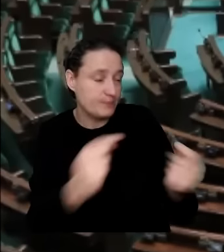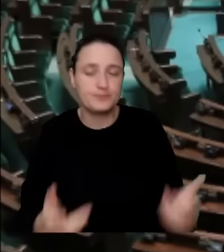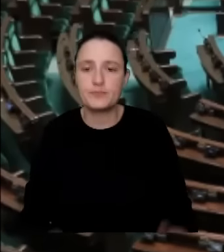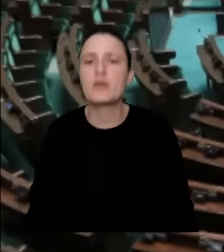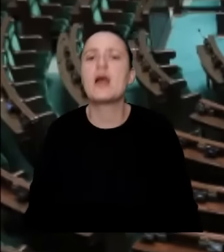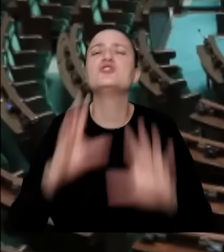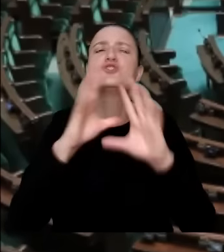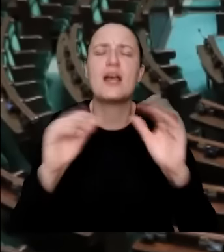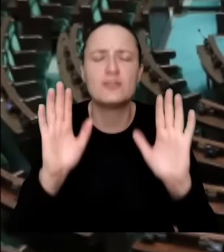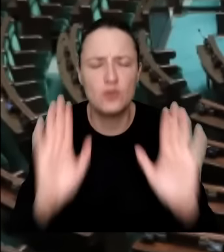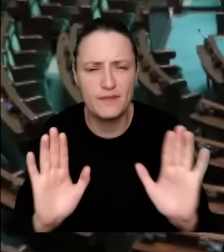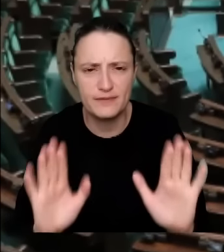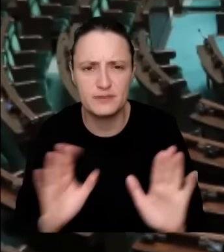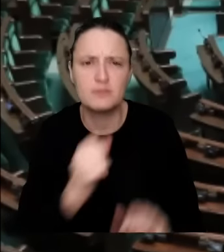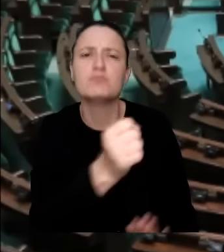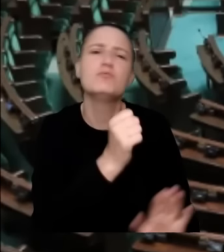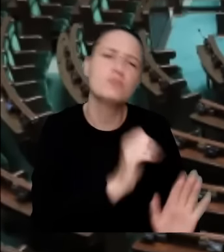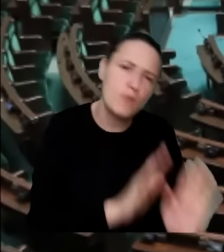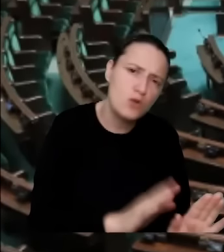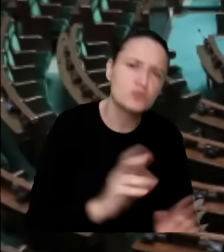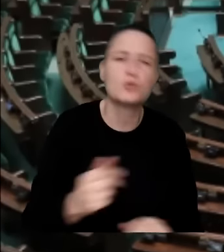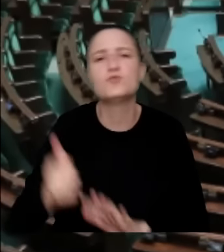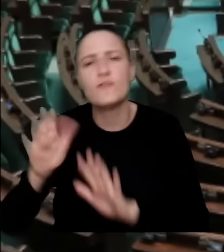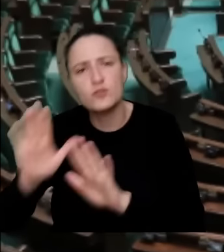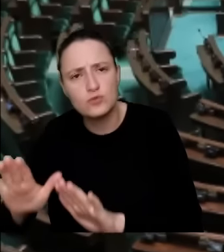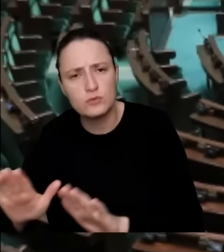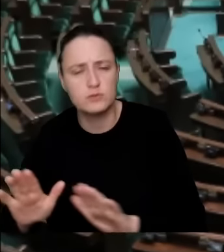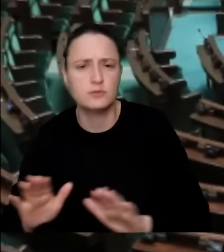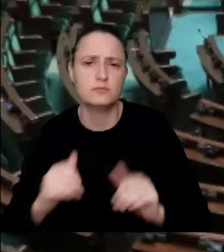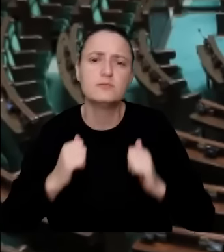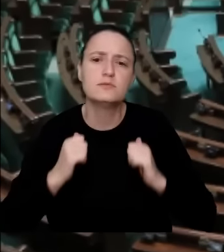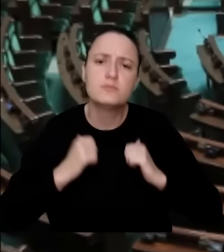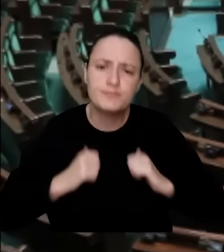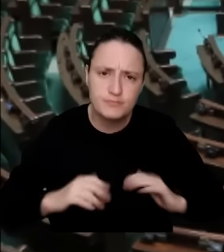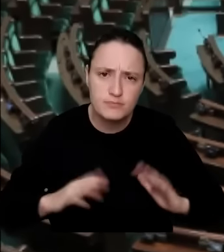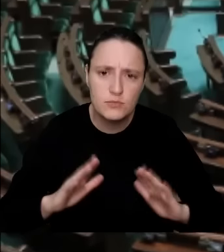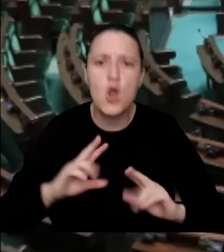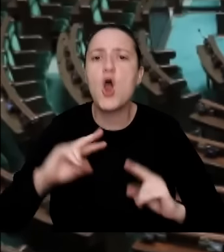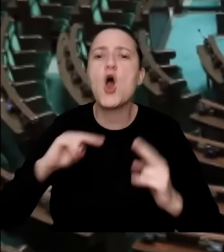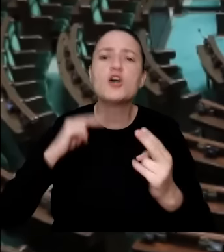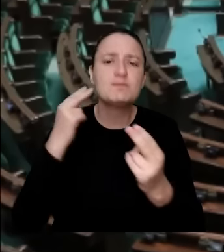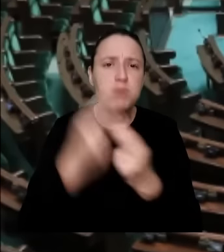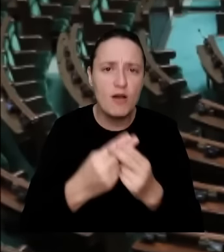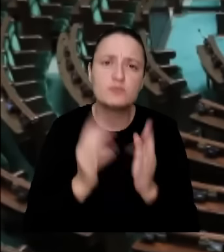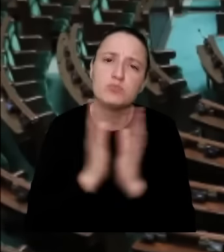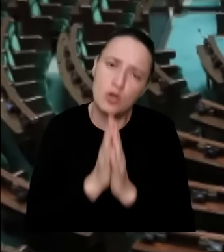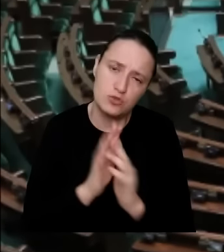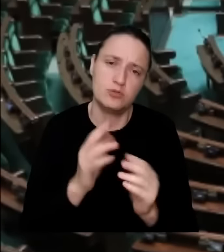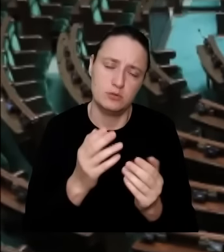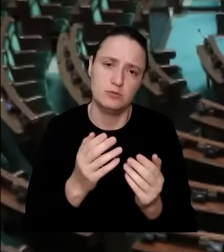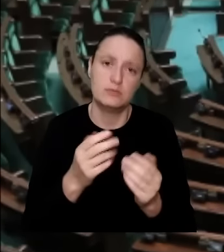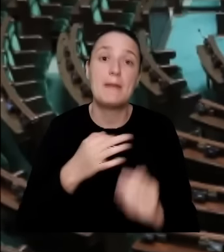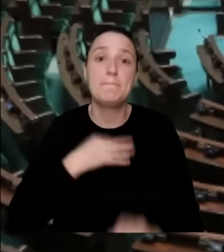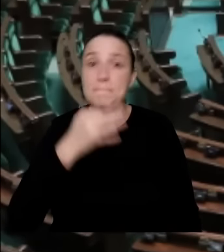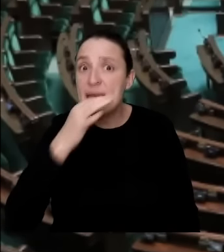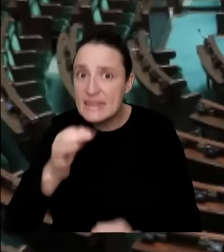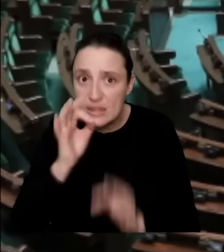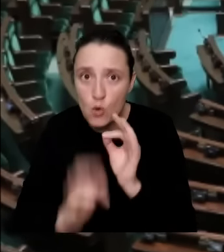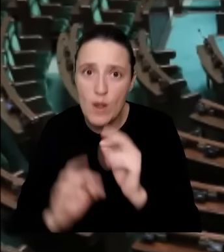oglądanie panie poś pani przewodnicząca proszę odpowiadać naje pytania Toj PEM konkret